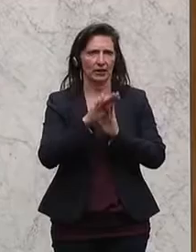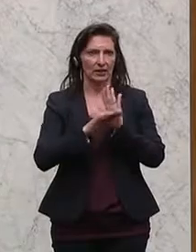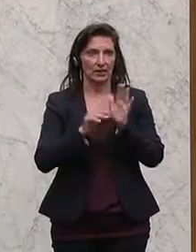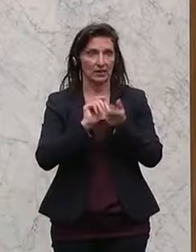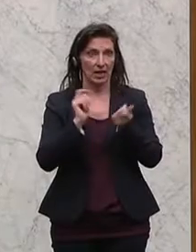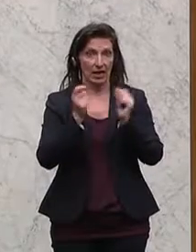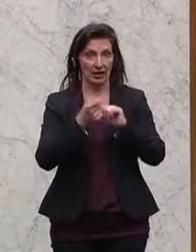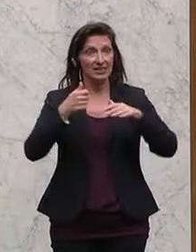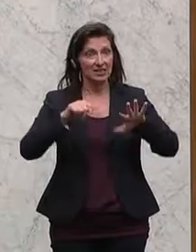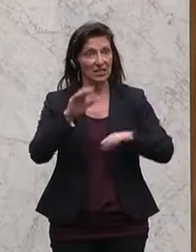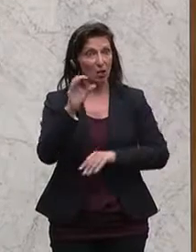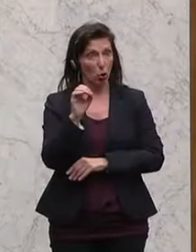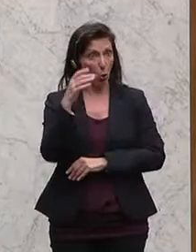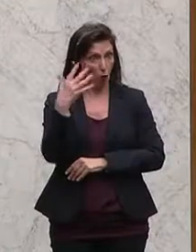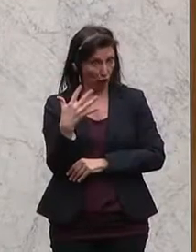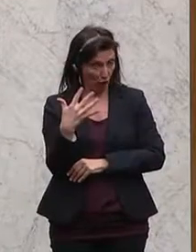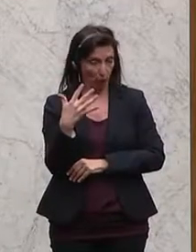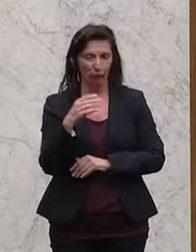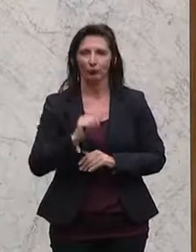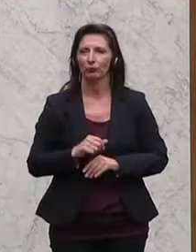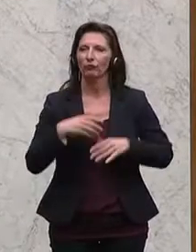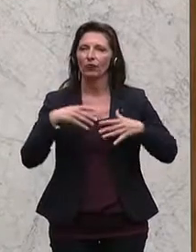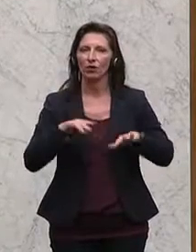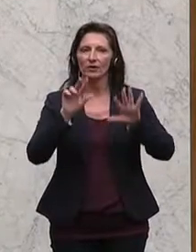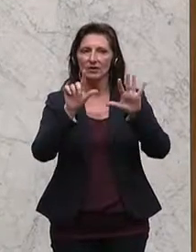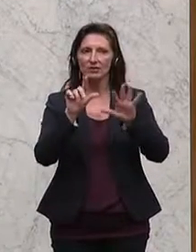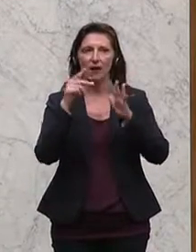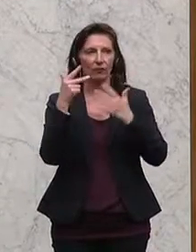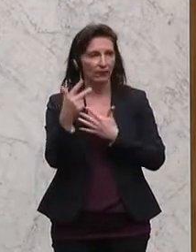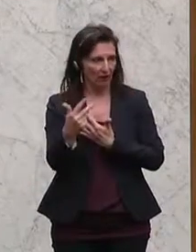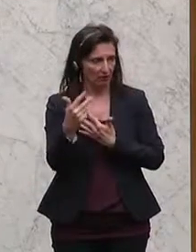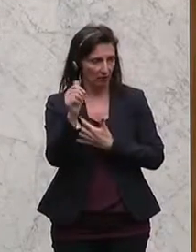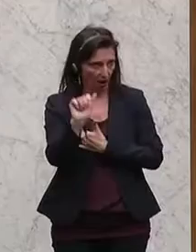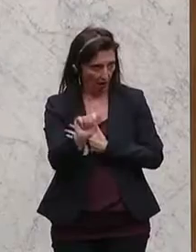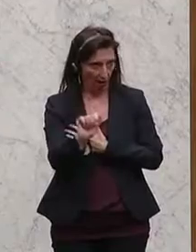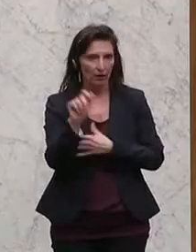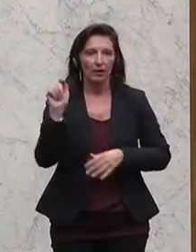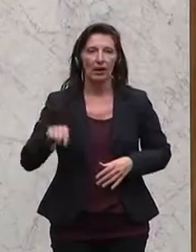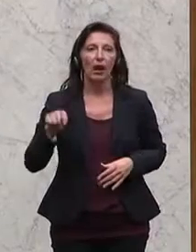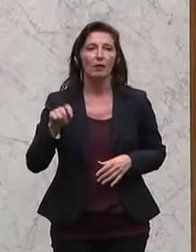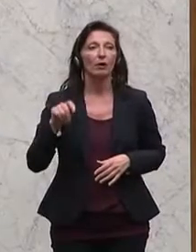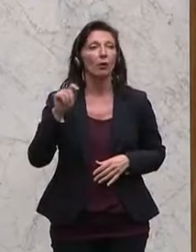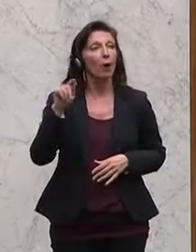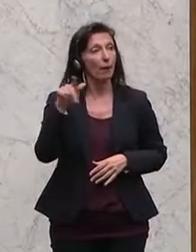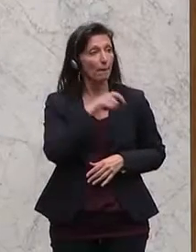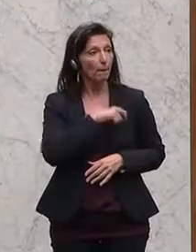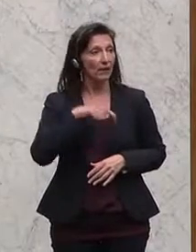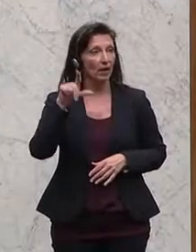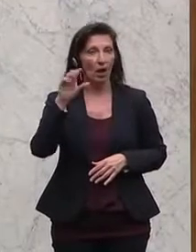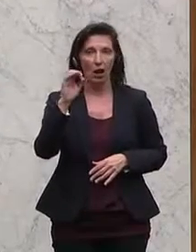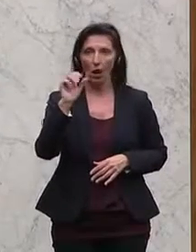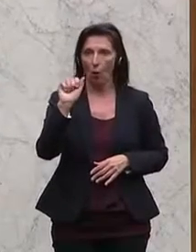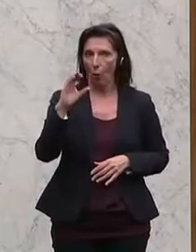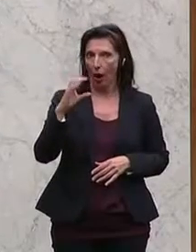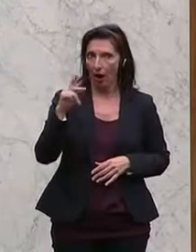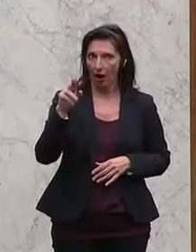Anträge der Opposition. Die Neos pochen in einer Entschließung darauf, die Zwangsmitgliedschaft bei der Arbeiterkammer zu beenden. Das Team